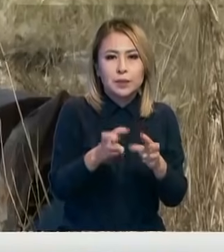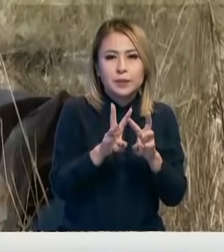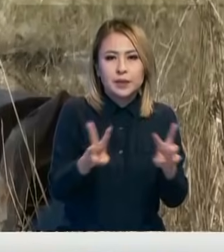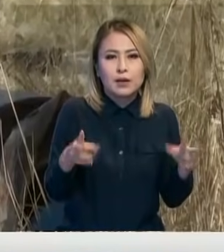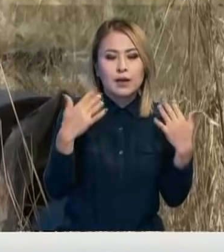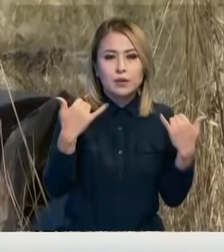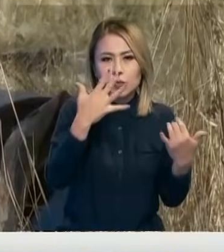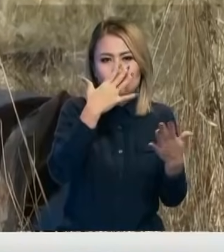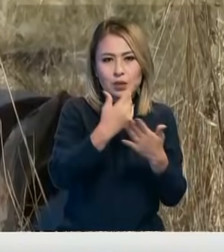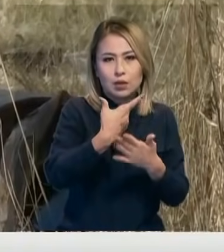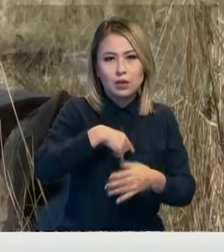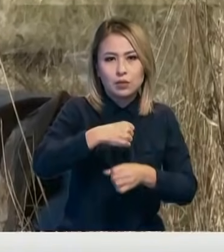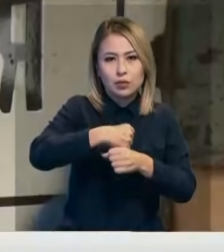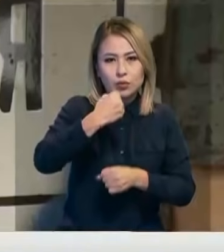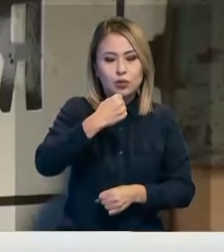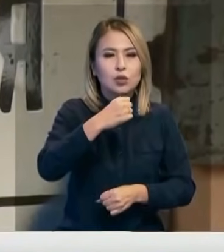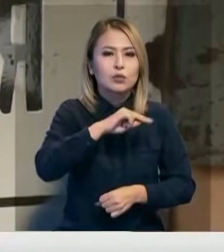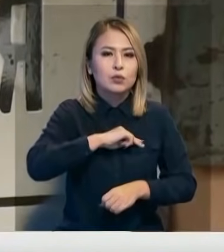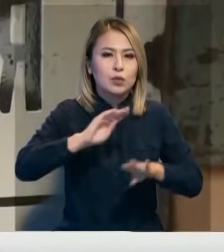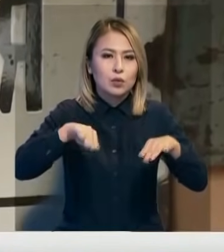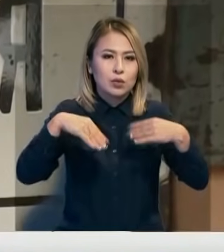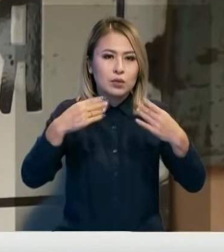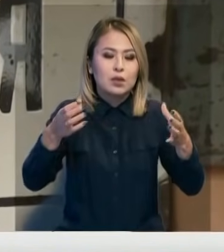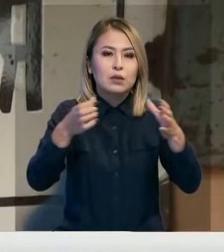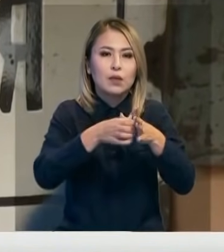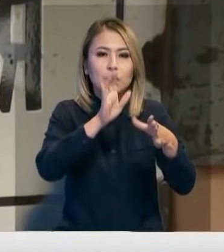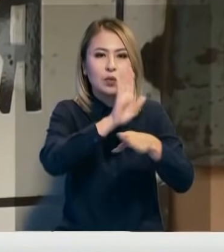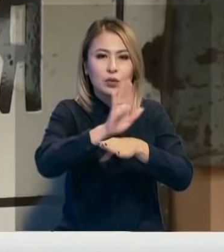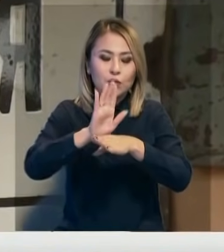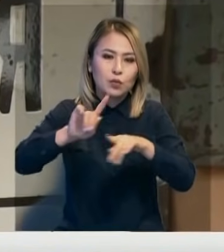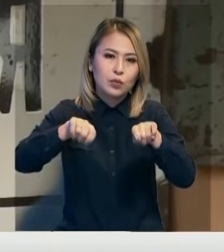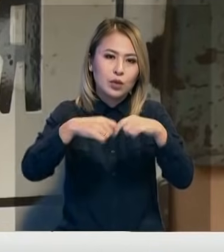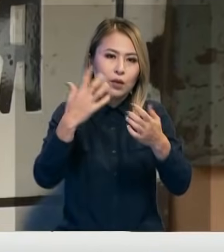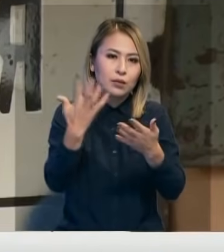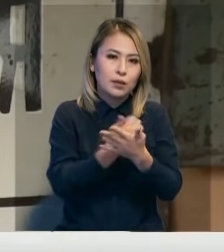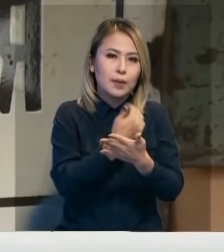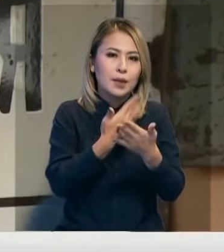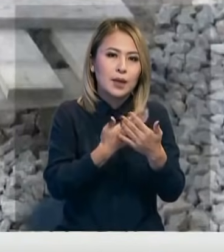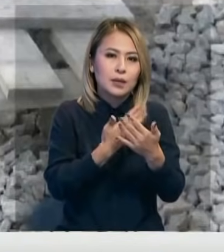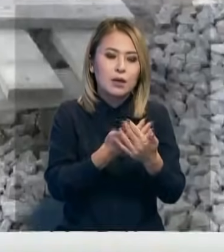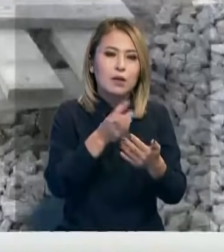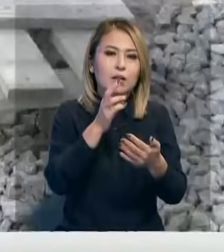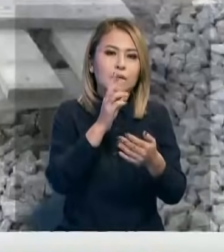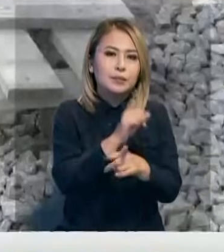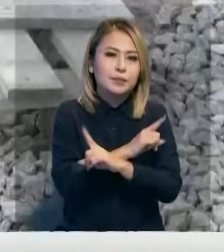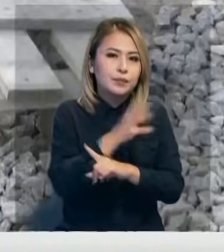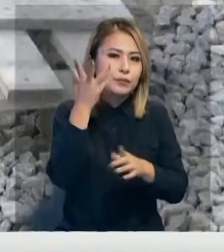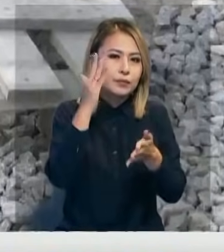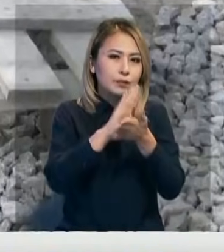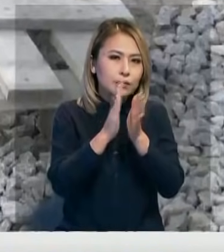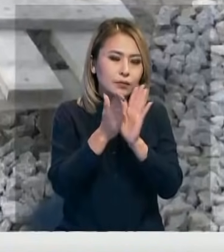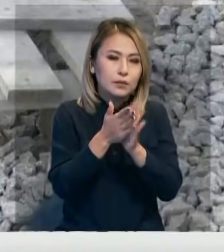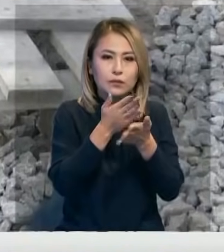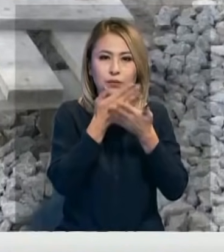құзырлы министрлік қазір өз қадағалауына алған. Жұмыс беруші қолданыстағы талаптарды өрескел бұзған анықталды. Мәселен, марқұм келісім шартсыз